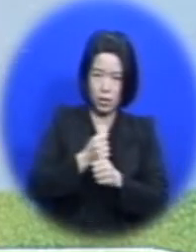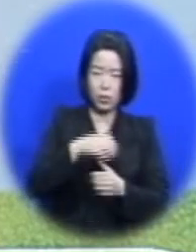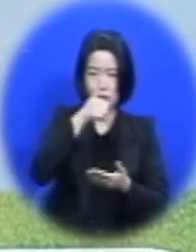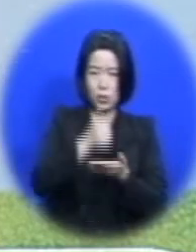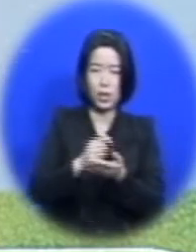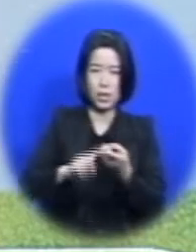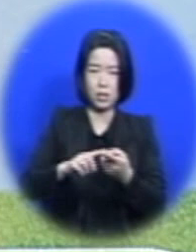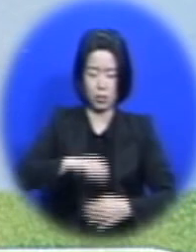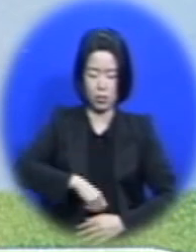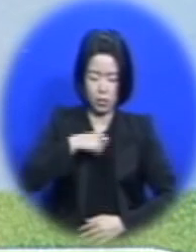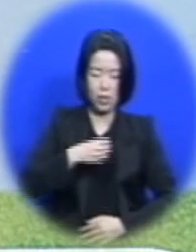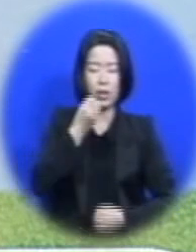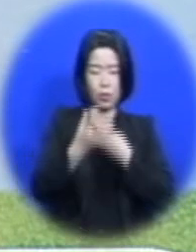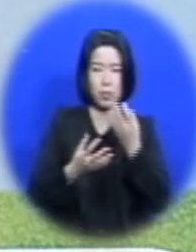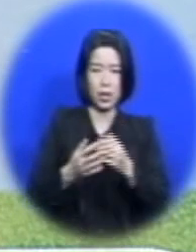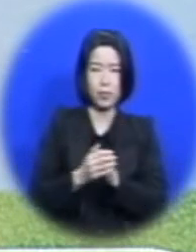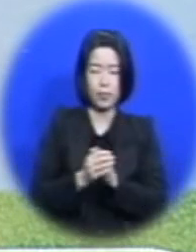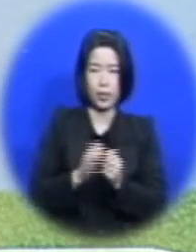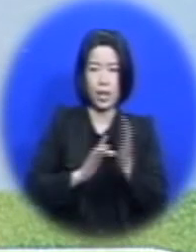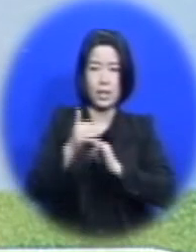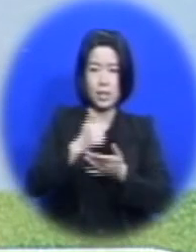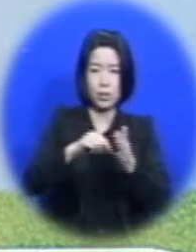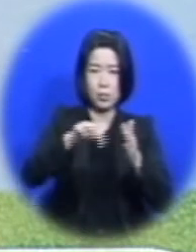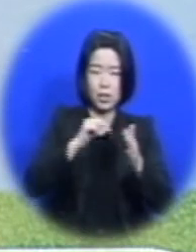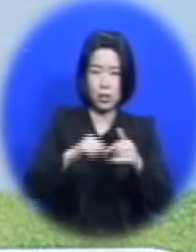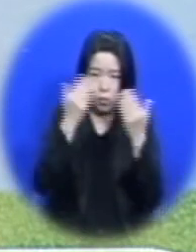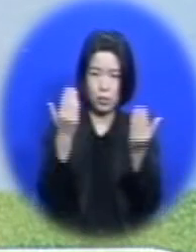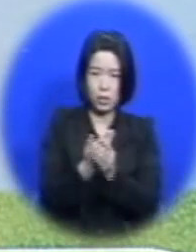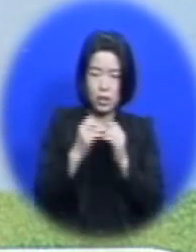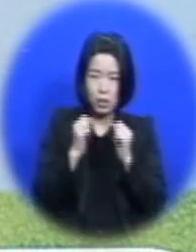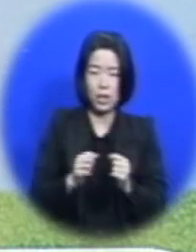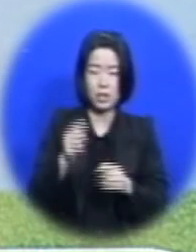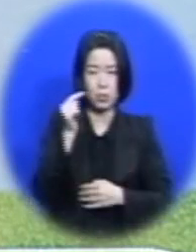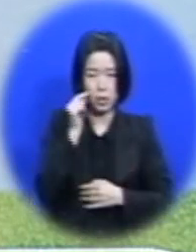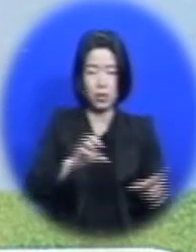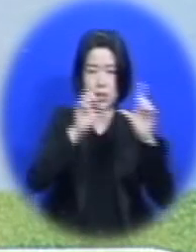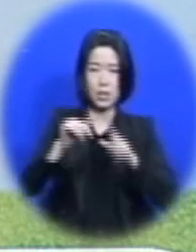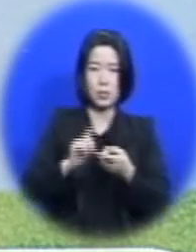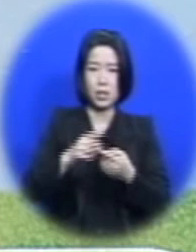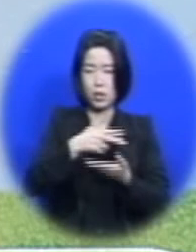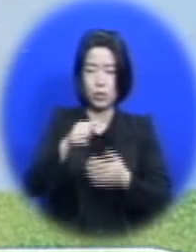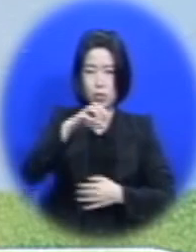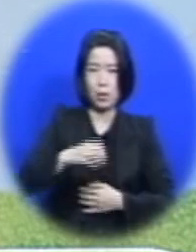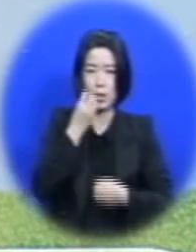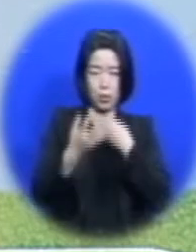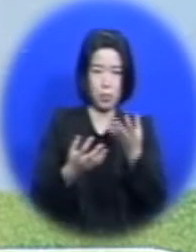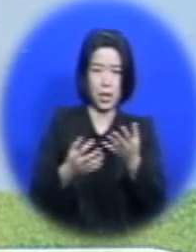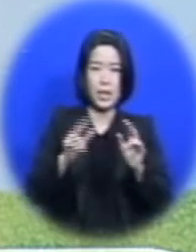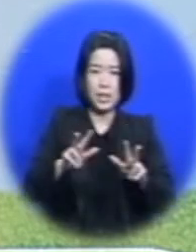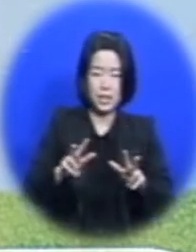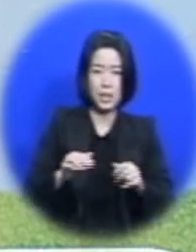정직하게 고백 하십시오 예수님 안에서 온전히 구하지 못했던 삶에 대하여 주님 앞에 고백 하시오 이제는